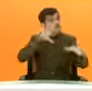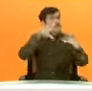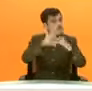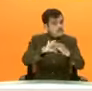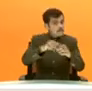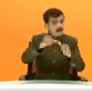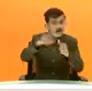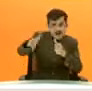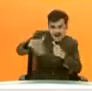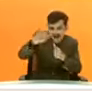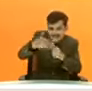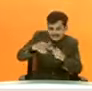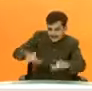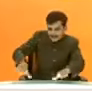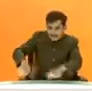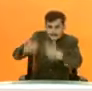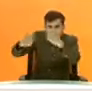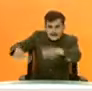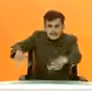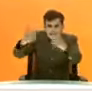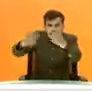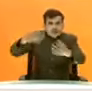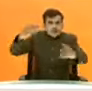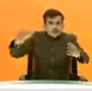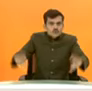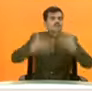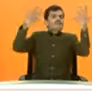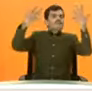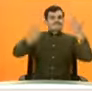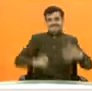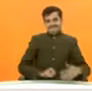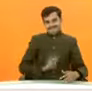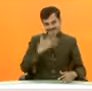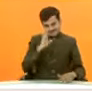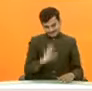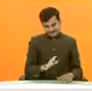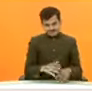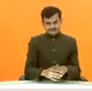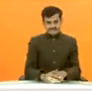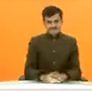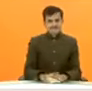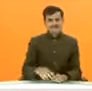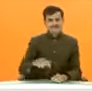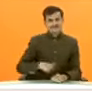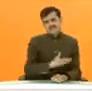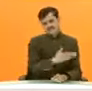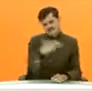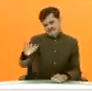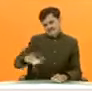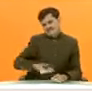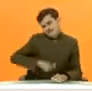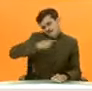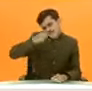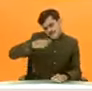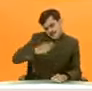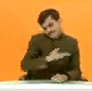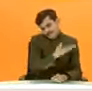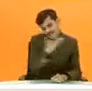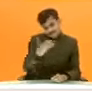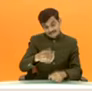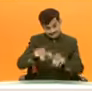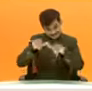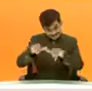अहमदाबाद में लगे पेड़ वहां नई खुशहाली लाने की वजह बन रहे हैं। मेरा आप सबसे फिर आग्रह है कि